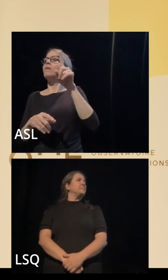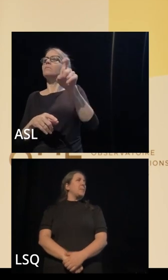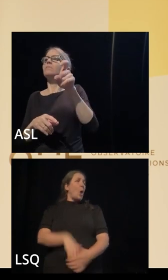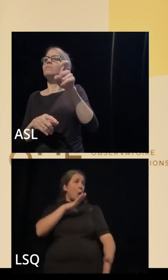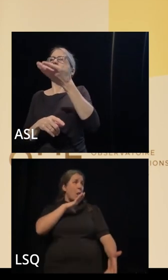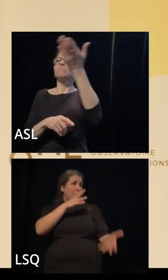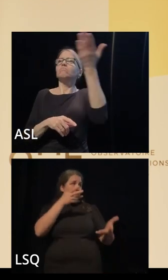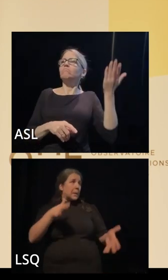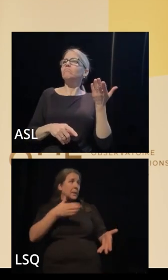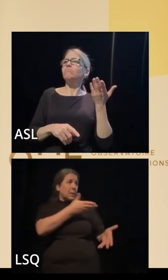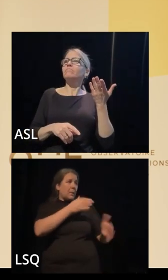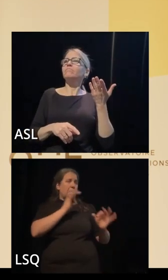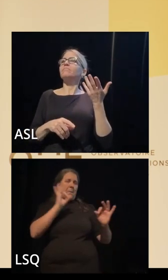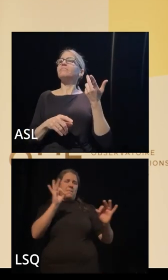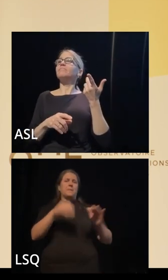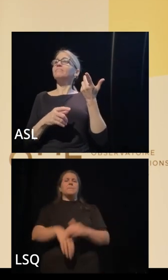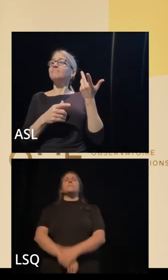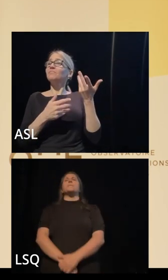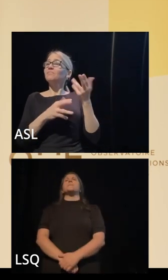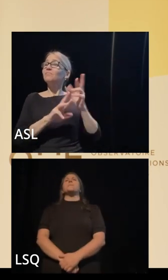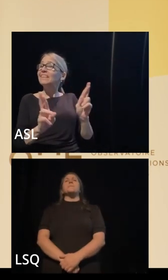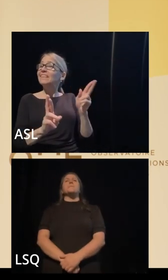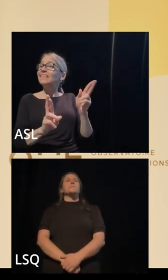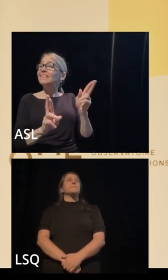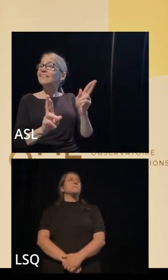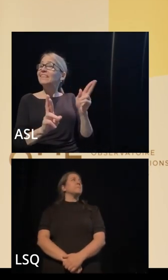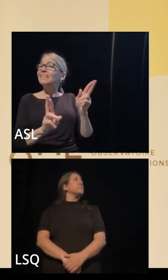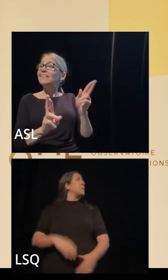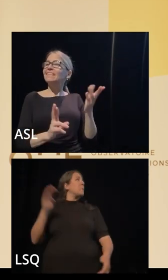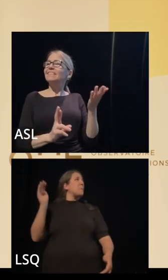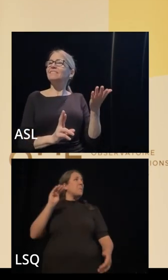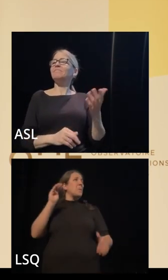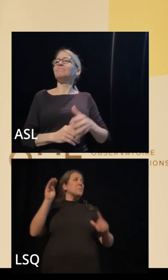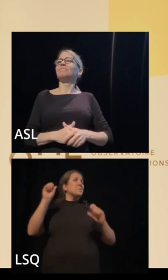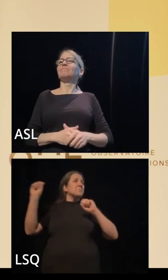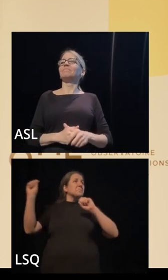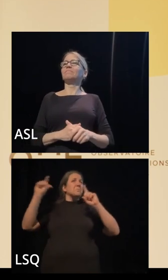Vous les avez? Allô? J'espère. Maude, vous êtes de retour avec nous?